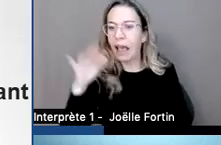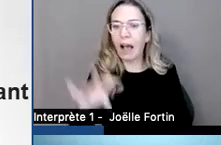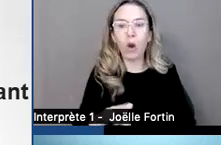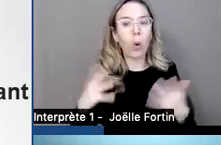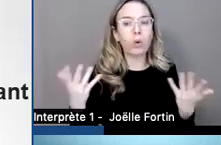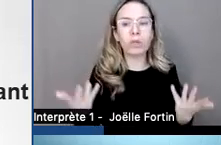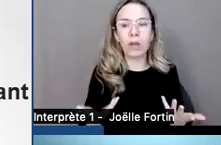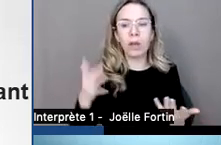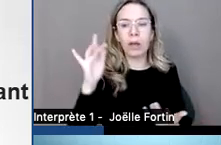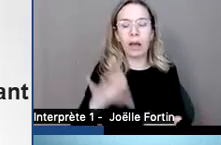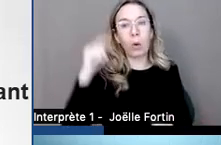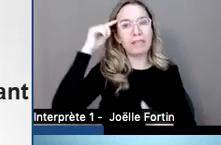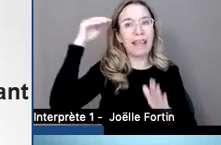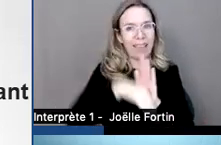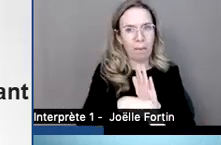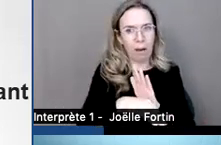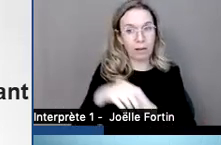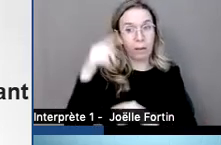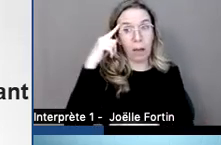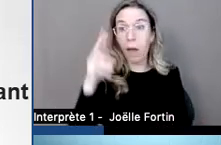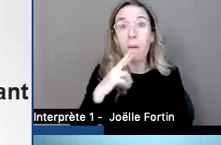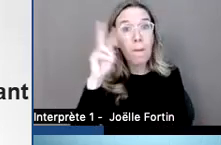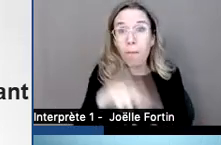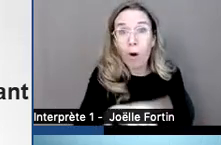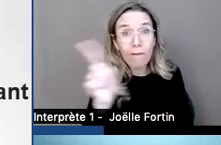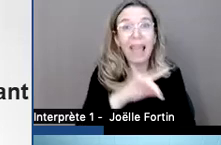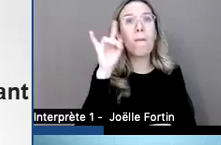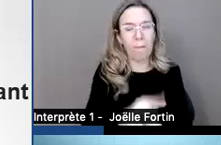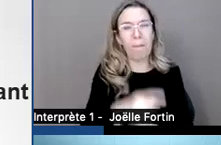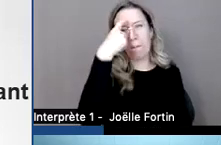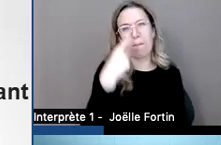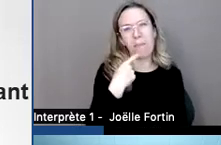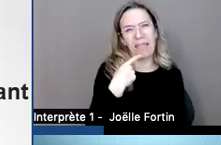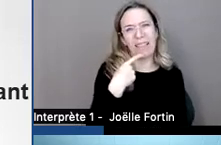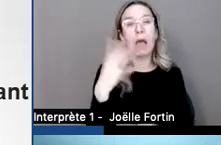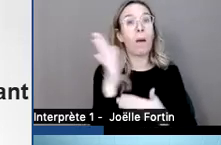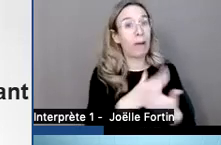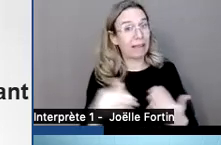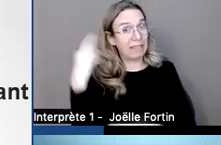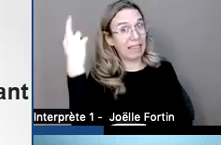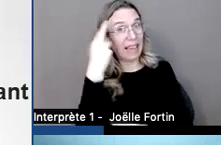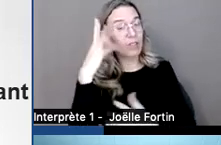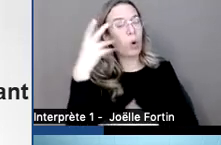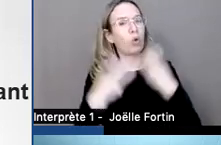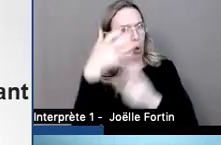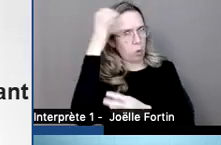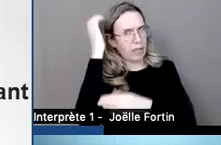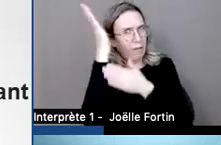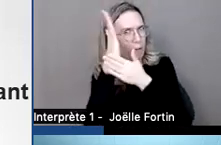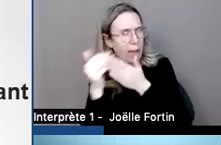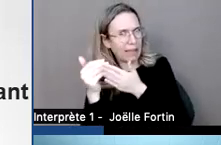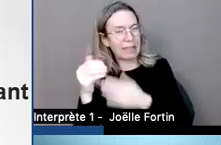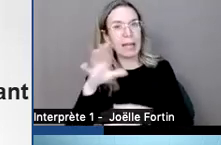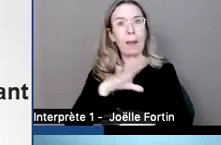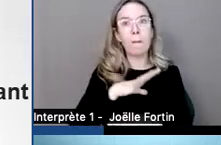uniquement par la démence. Ce n'est pas vrai, c'est faux. Il y a une partie causée par les troubles cognitifs, mais par